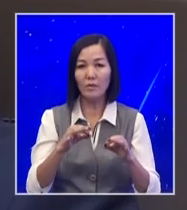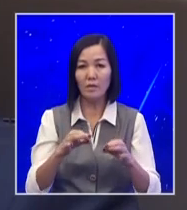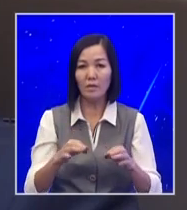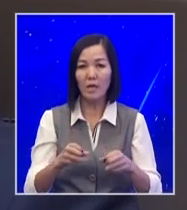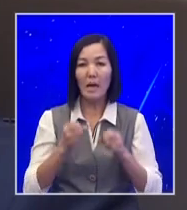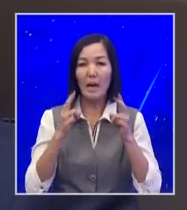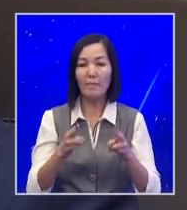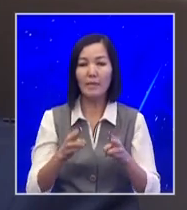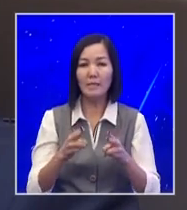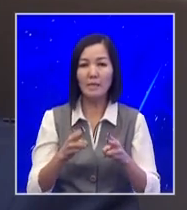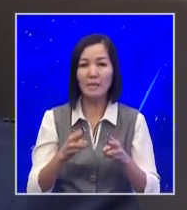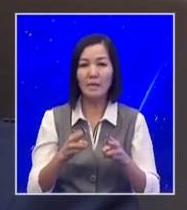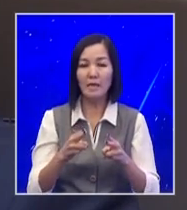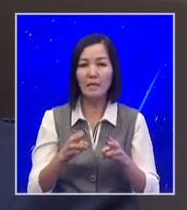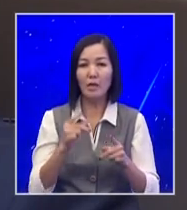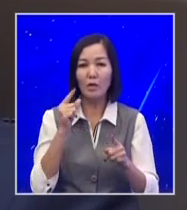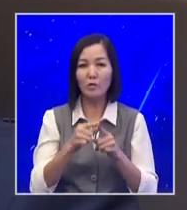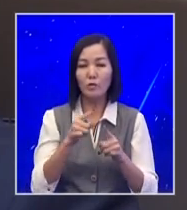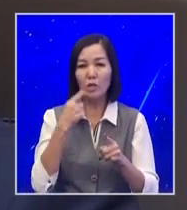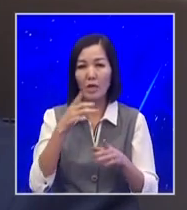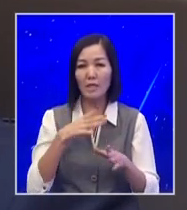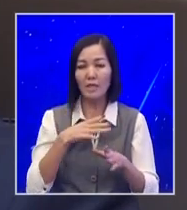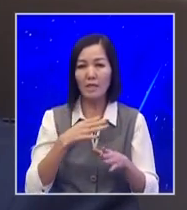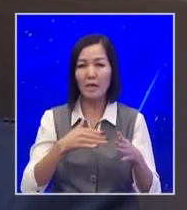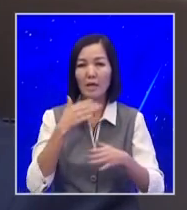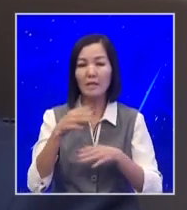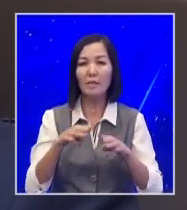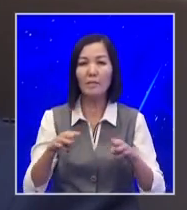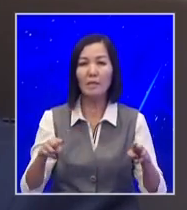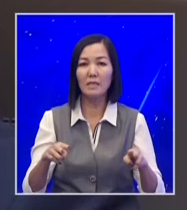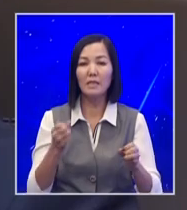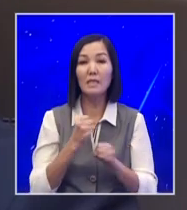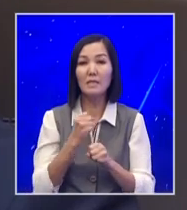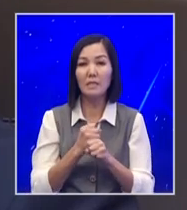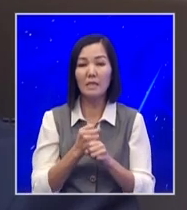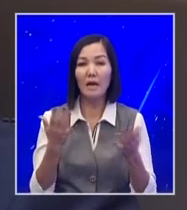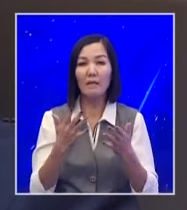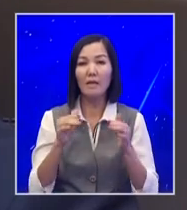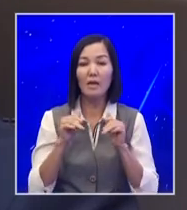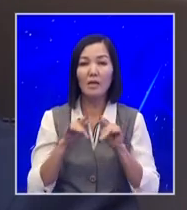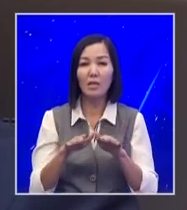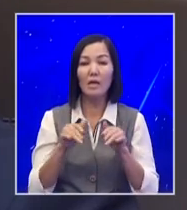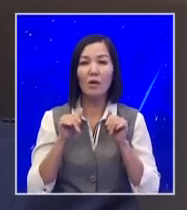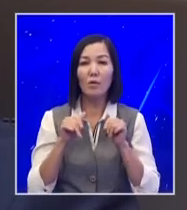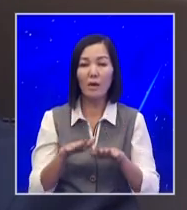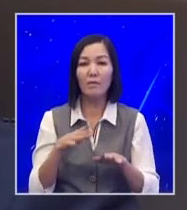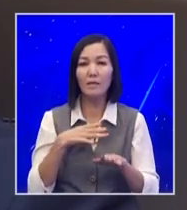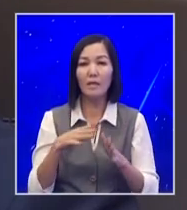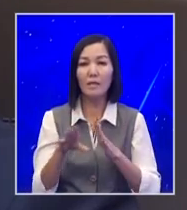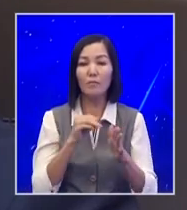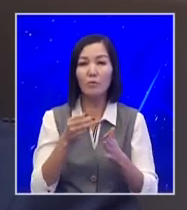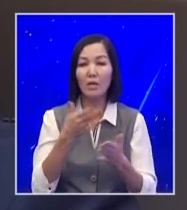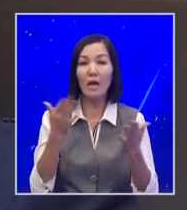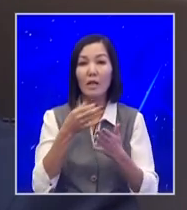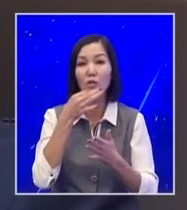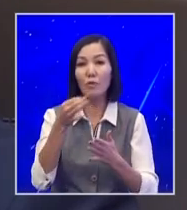сөздер айтып отыр. Соған енді сыртқы істер министрлігі қандай қадам жасамақшы? Және біз депутаттар осы мәселеге қалай жауап беруіміз